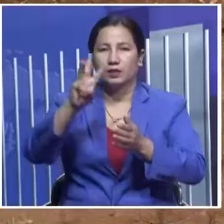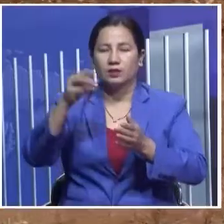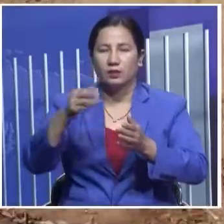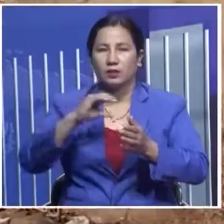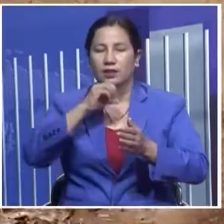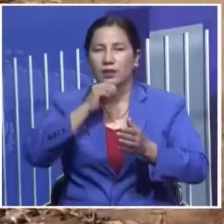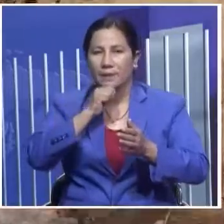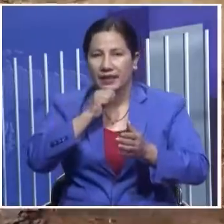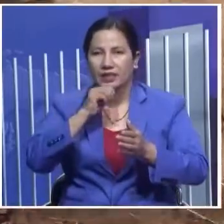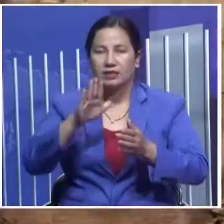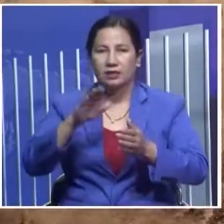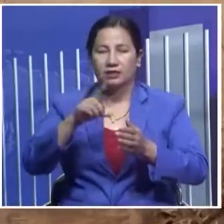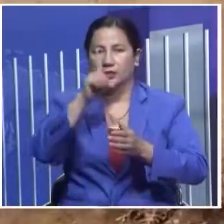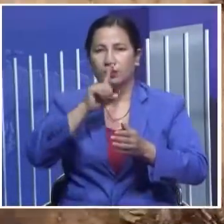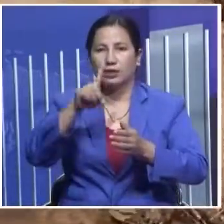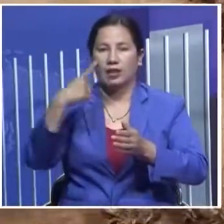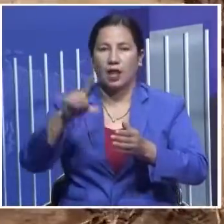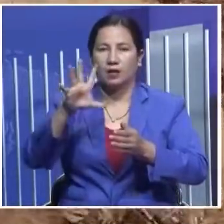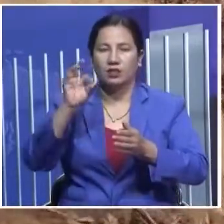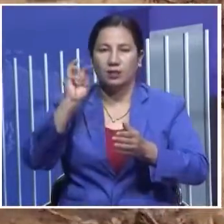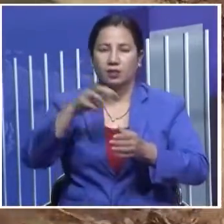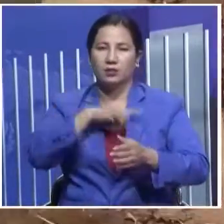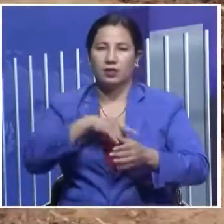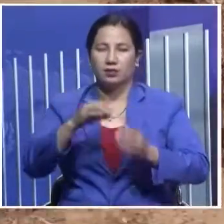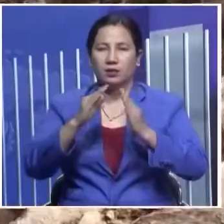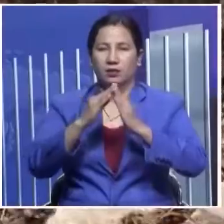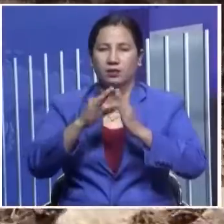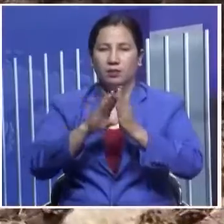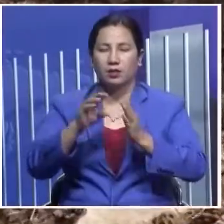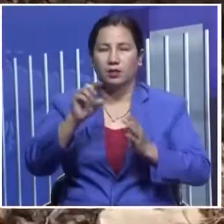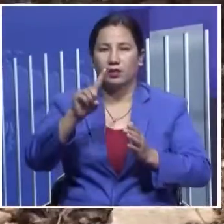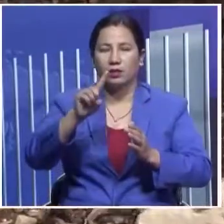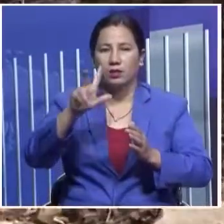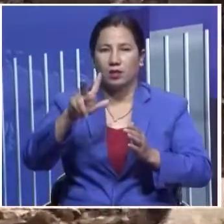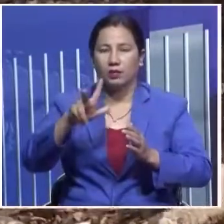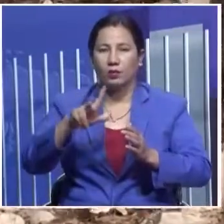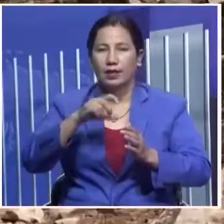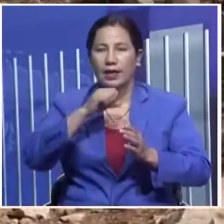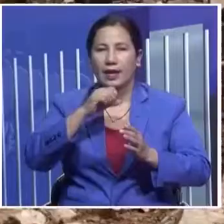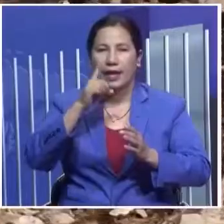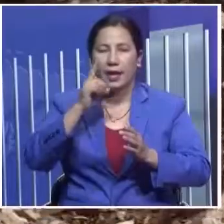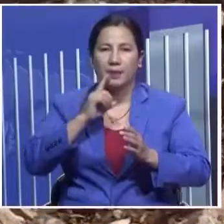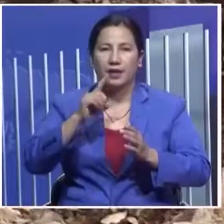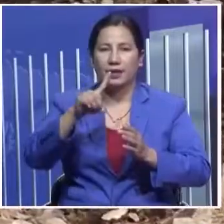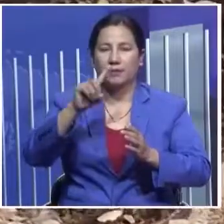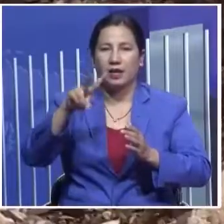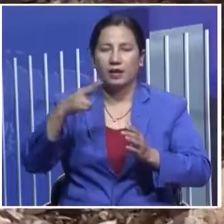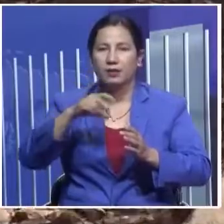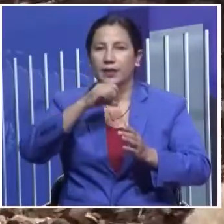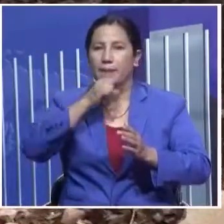भण्डारीको वार्षिक 1,50,000 आमदानी हुन्छ। घरमा 18 माउ बाख्रा र 12 खसी छन्।